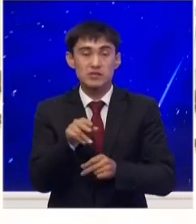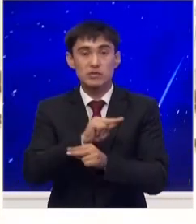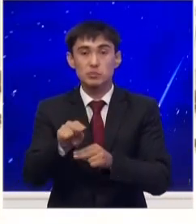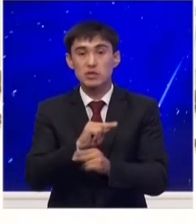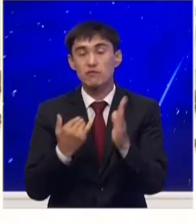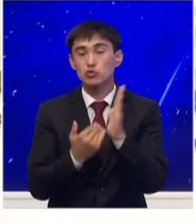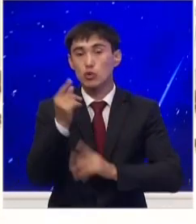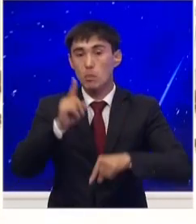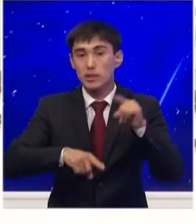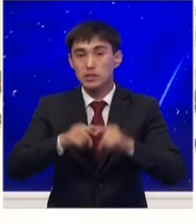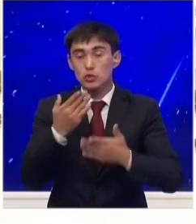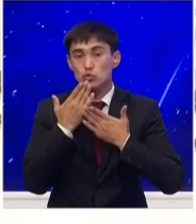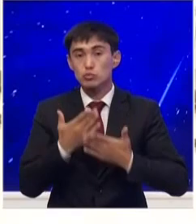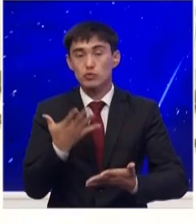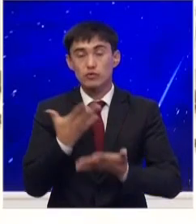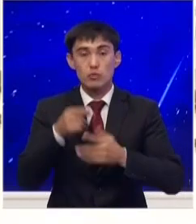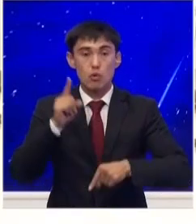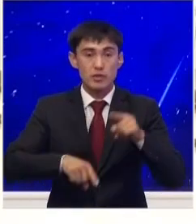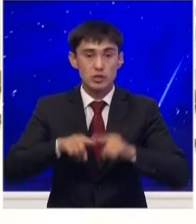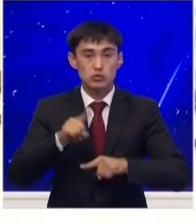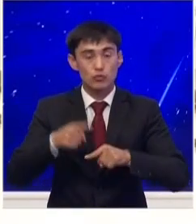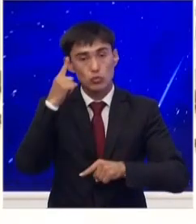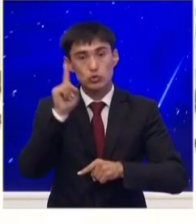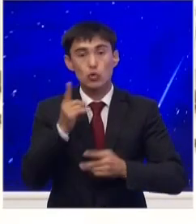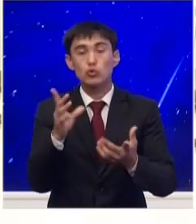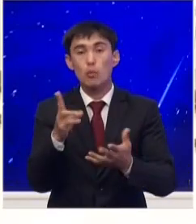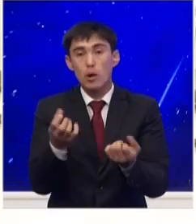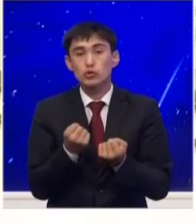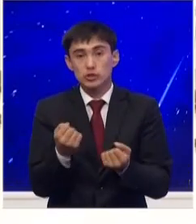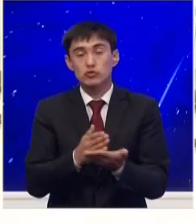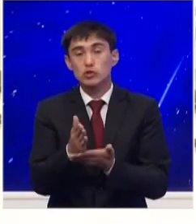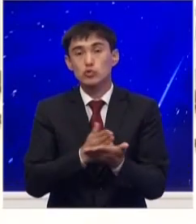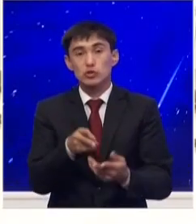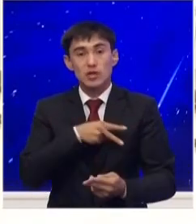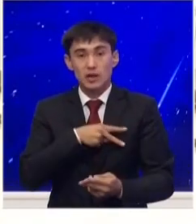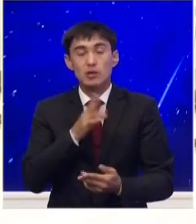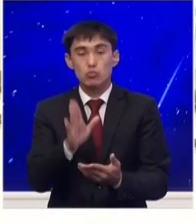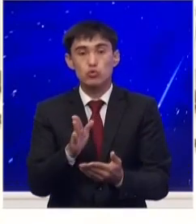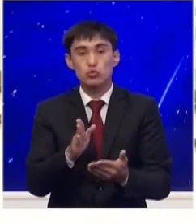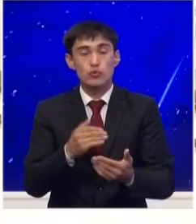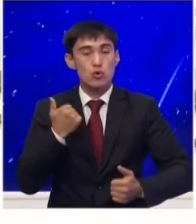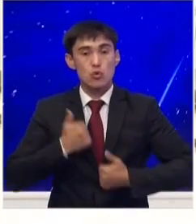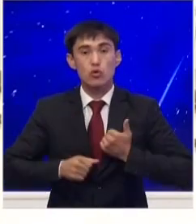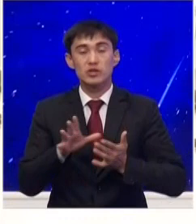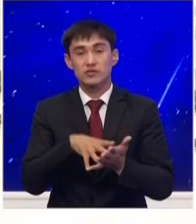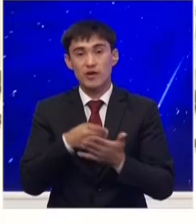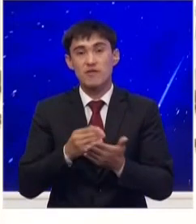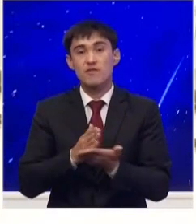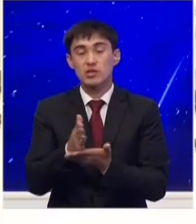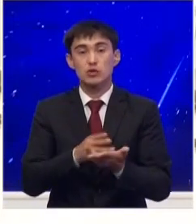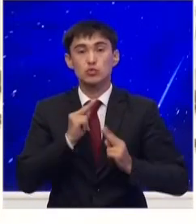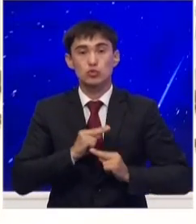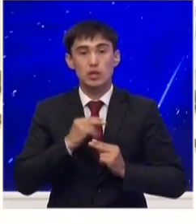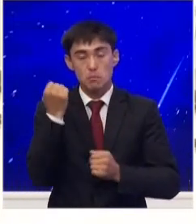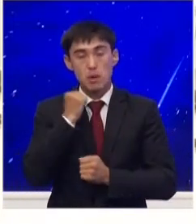высокий патриотизм и любовь к своему отечеству. Я думаю, что те, кто получили сегодня заслуженные награды, будут нести гордо звание ветерана труда